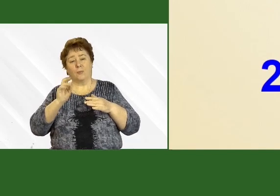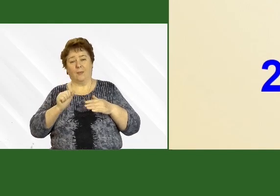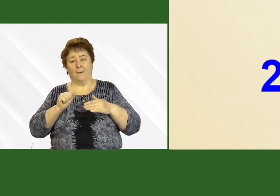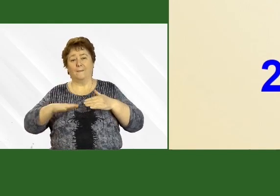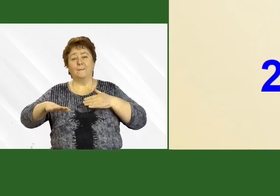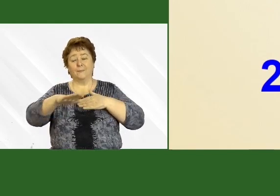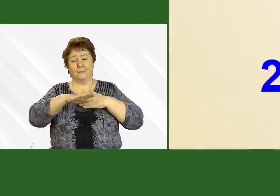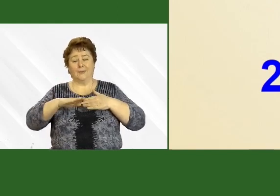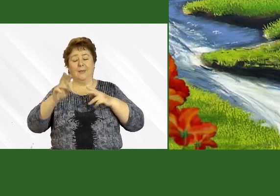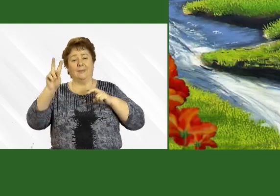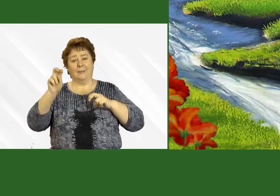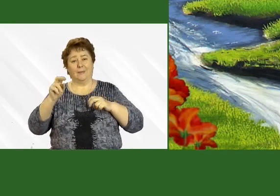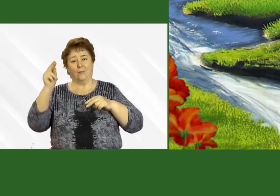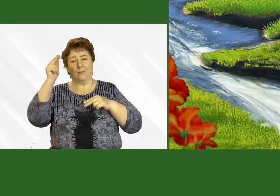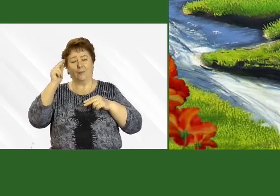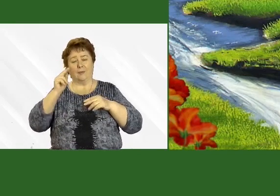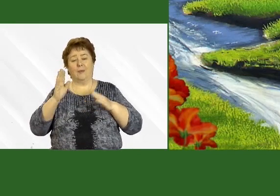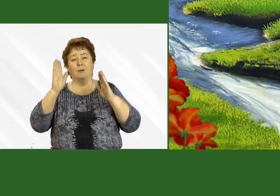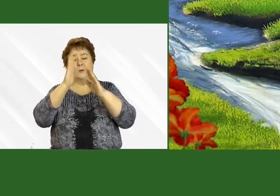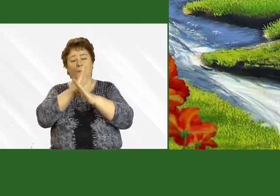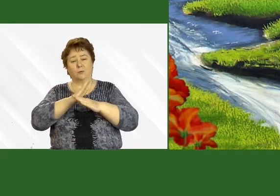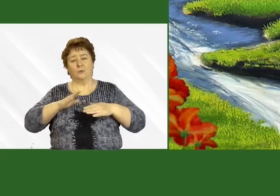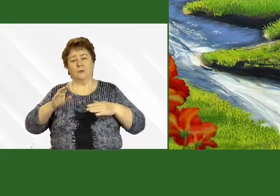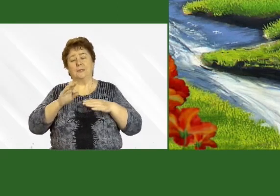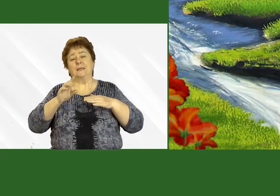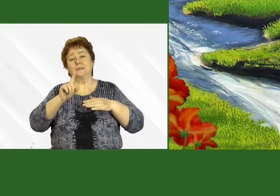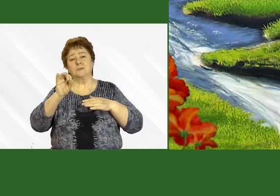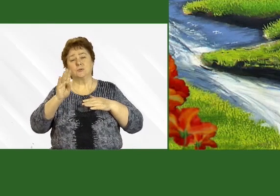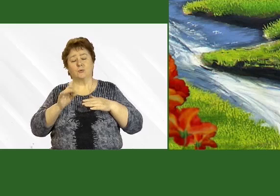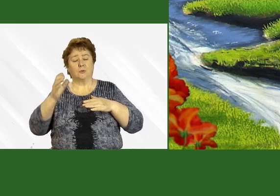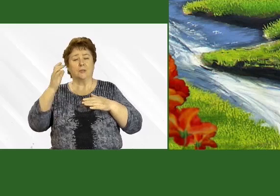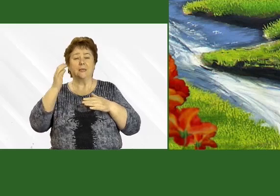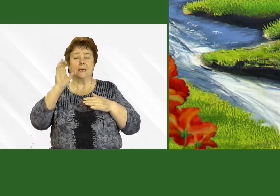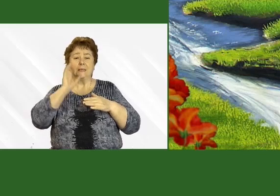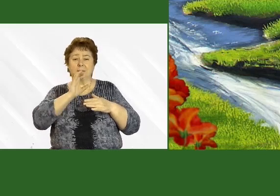тема урока природные зоны северной америки